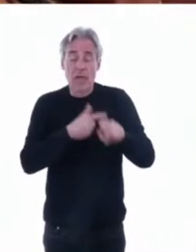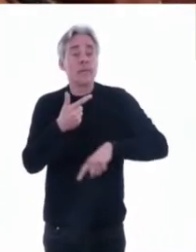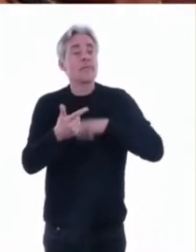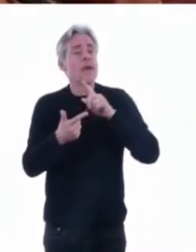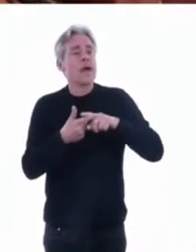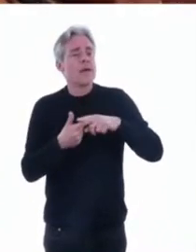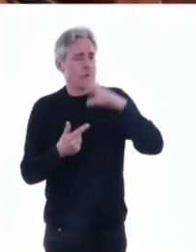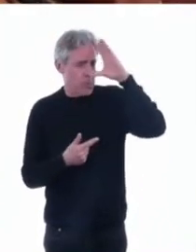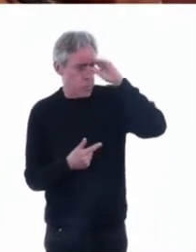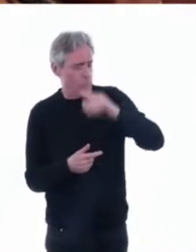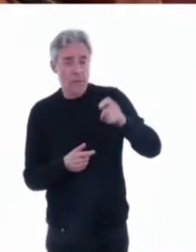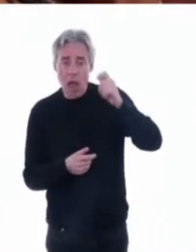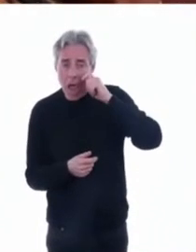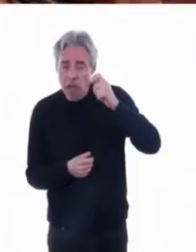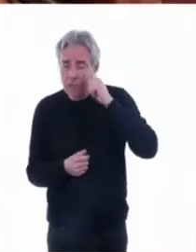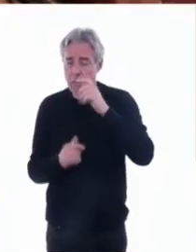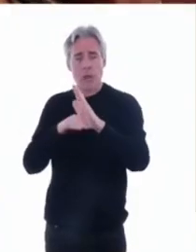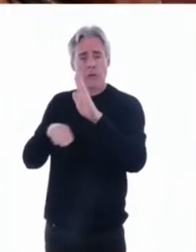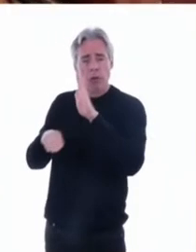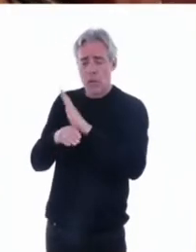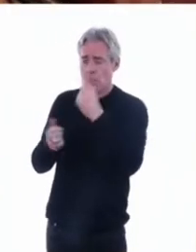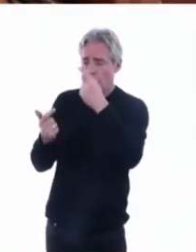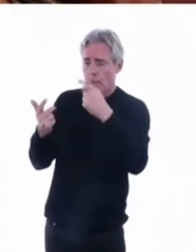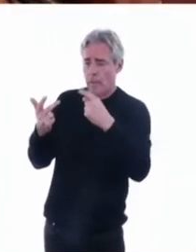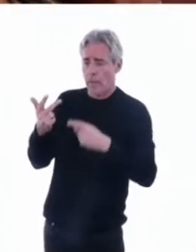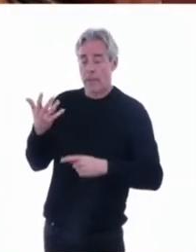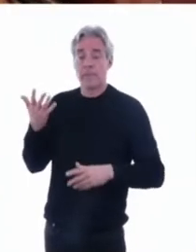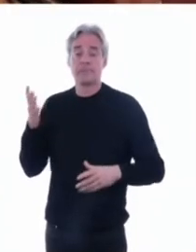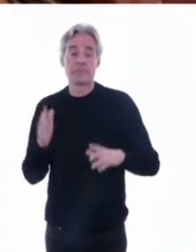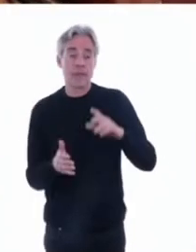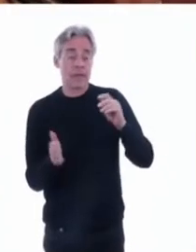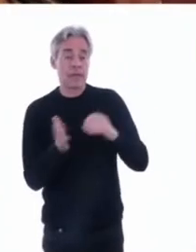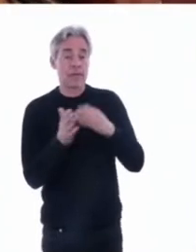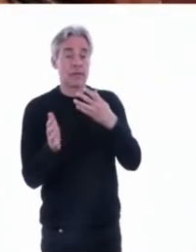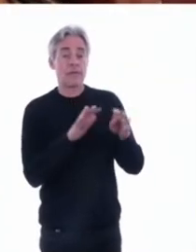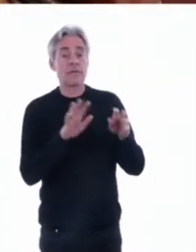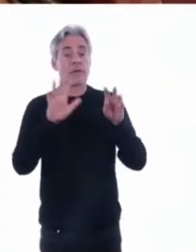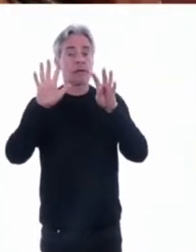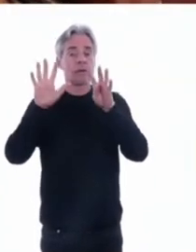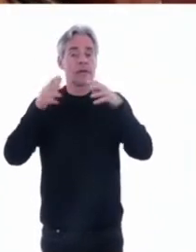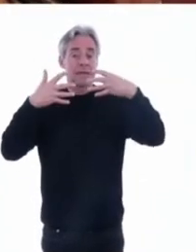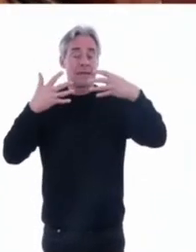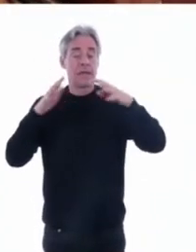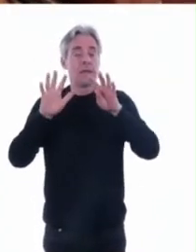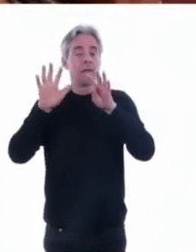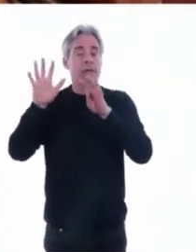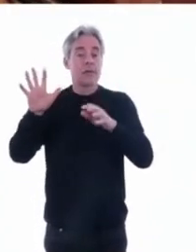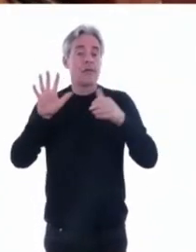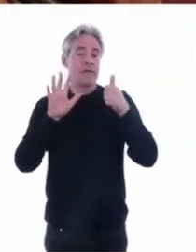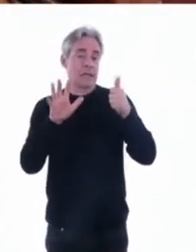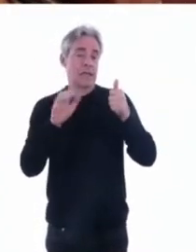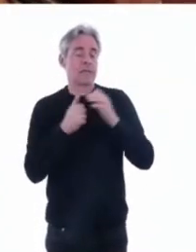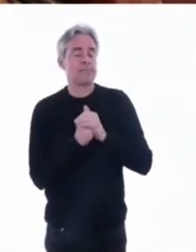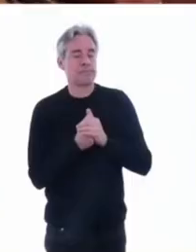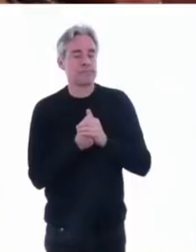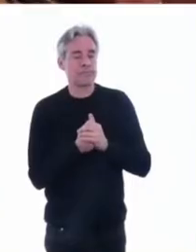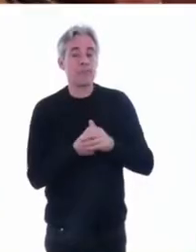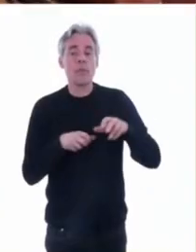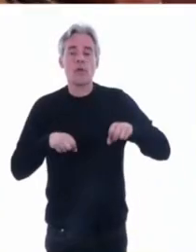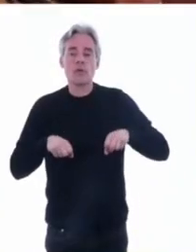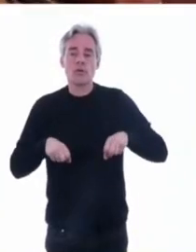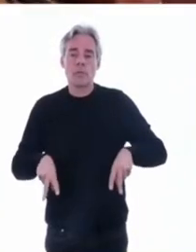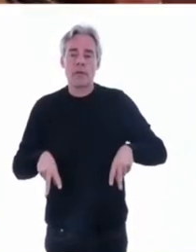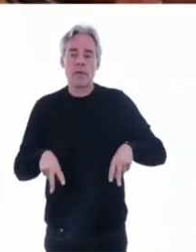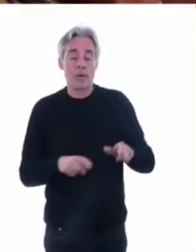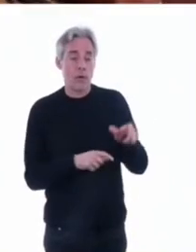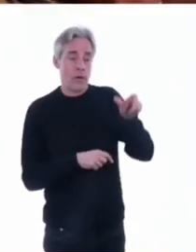des professionnels qui étaient venus nous parler des projets. Dès 1996, 1 an après sa première élection, Alain Juppé nous